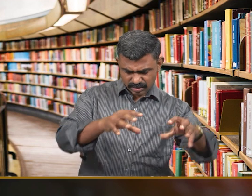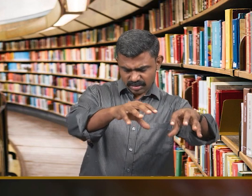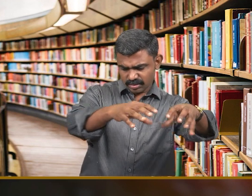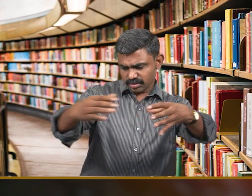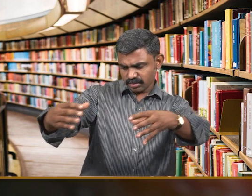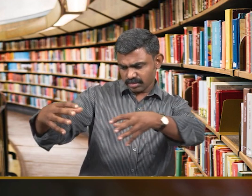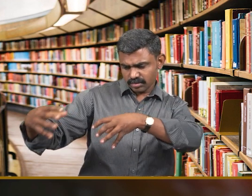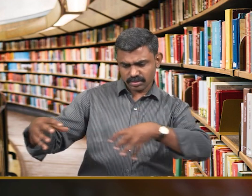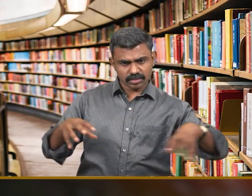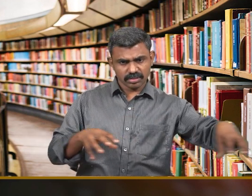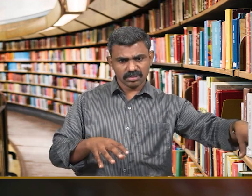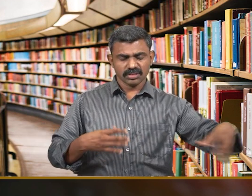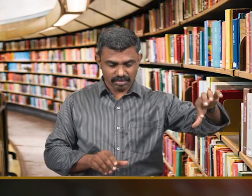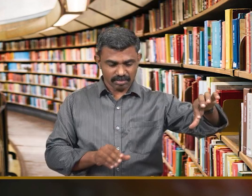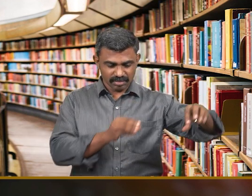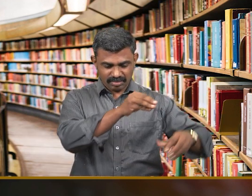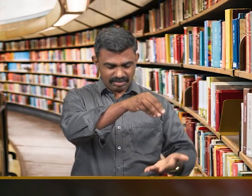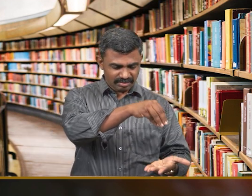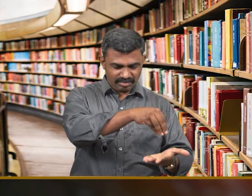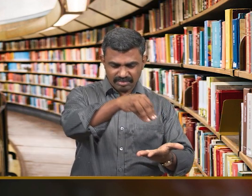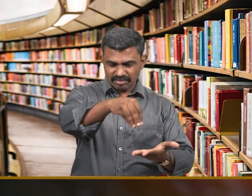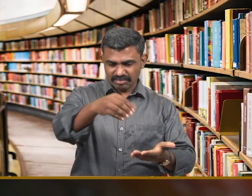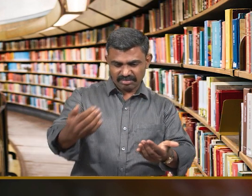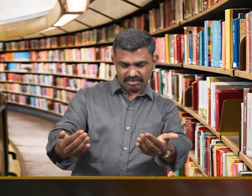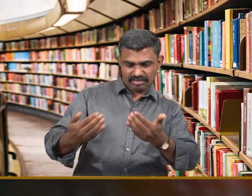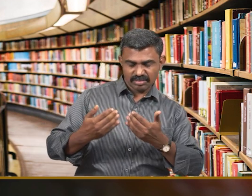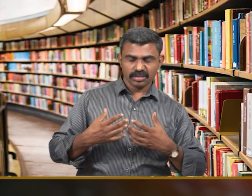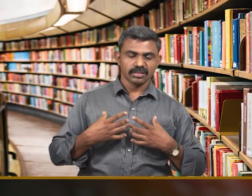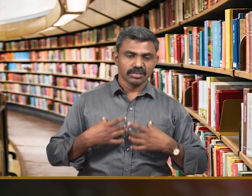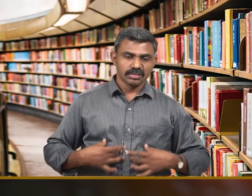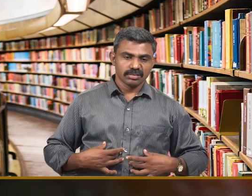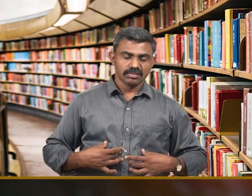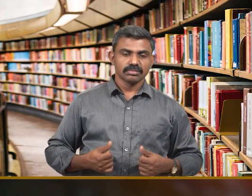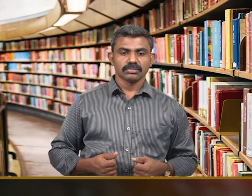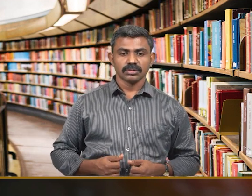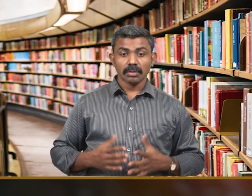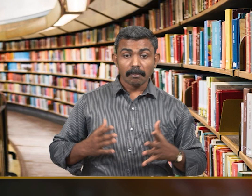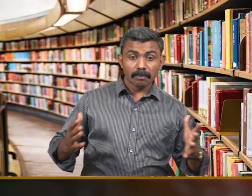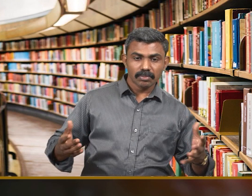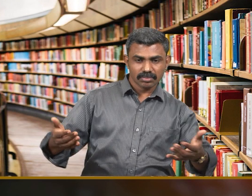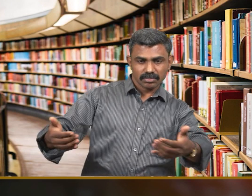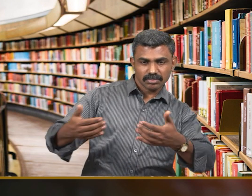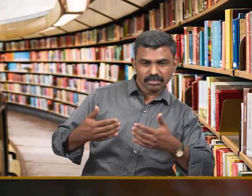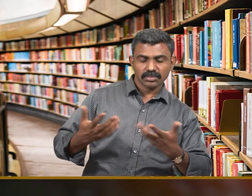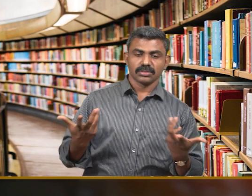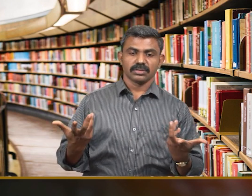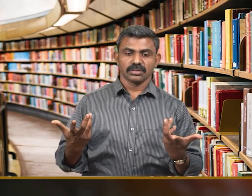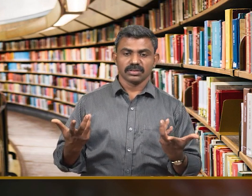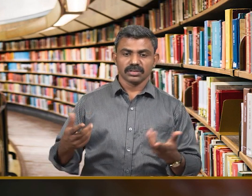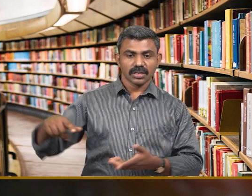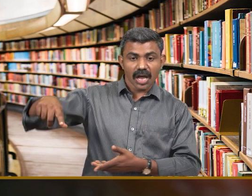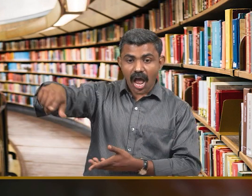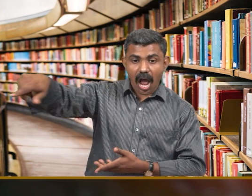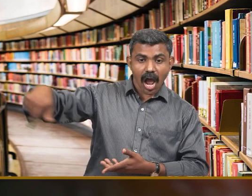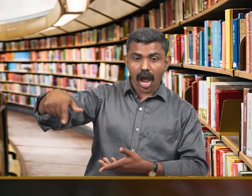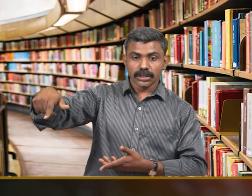பகுதிகள் கிடைத்ததால் அதிருப்தியில் இருந்தாங்க. ஏன்னா அவங்களுக்கு வந்து பெருசாக ஒன்றும் கிடைக்கல. ஏன்னா வந்து ஏன்னா இவங்க வந்து அச்சு நாடுகளாக இருந்ததுனால அவங்க வந்து